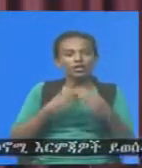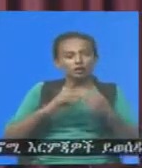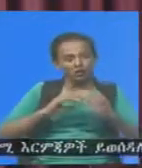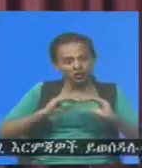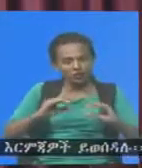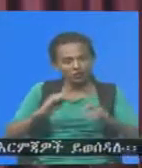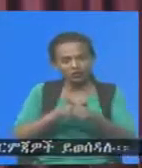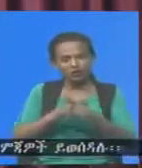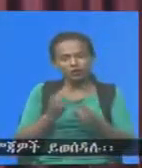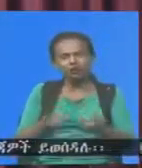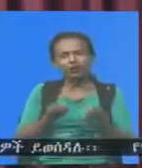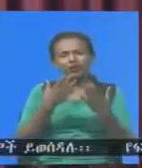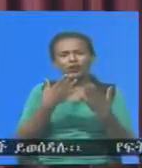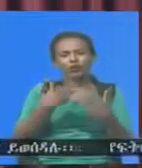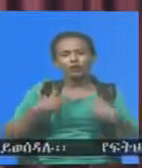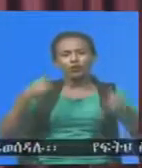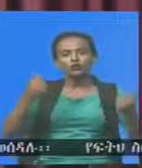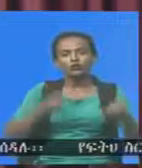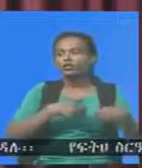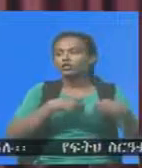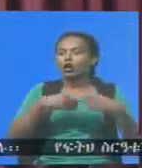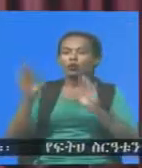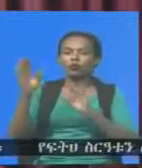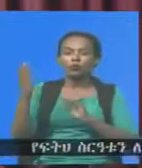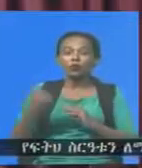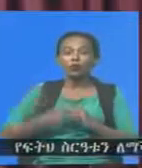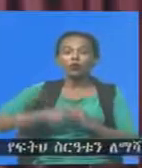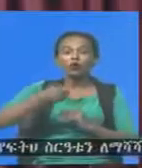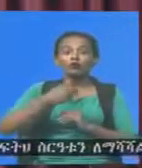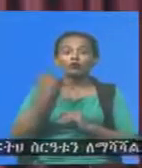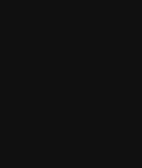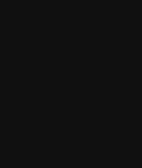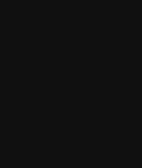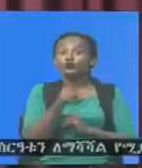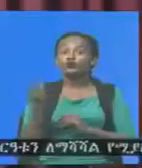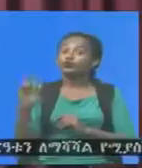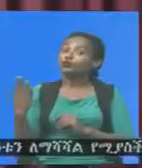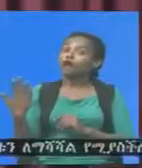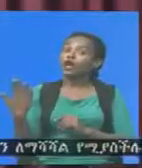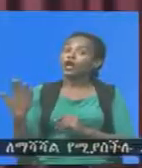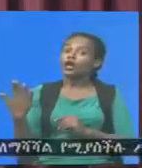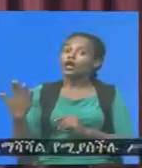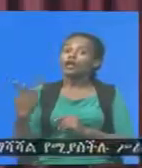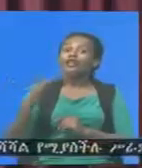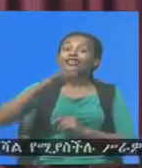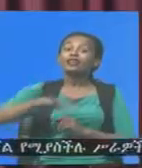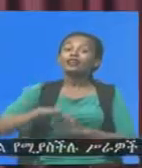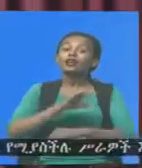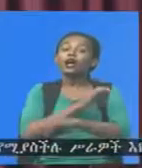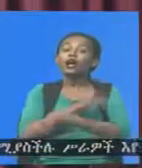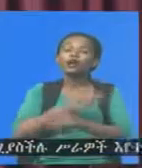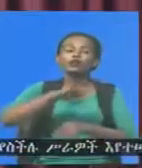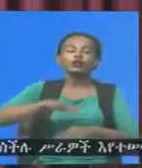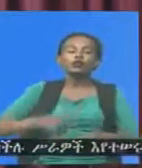በጣም በርካታዎቹ ሲለቀቁ ነበር ዋናው ተጠቃሚ እነሱ ይመስሉኛል የቀረ ኃይል ይኖር